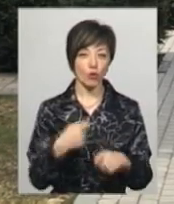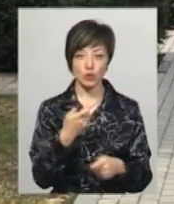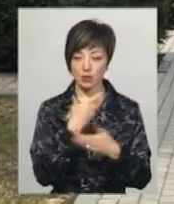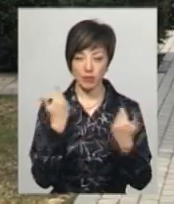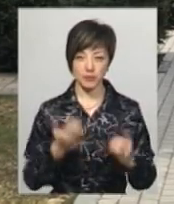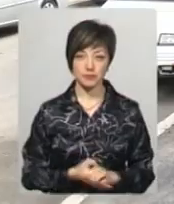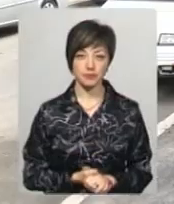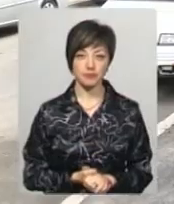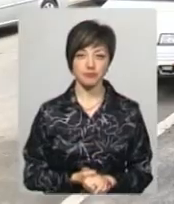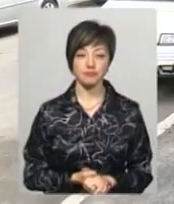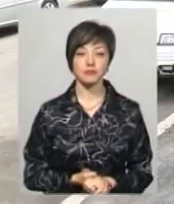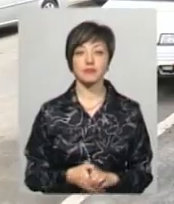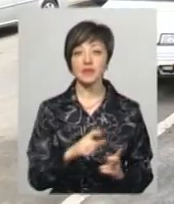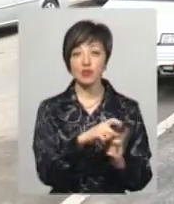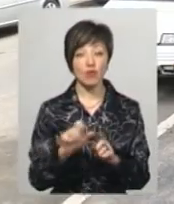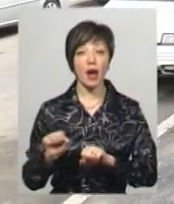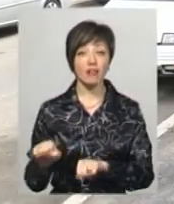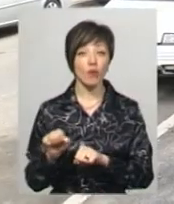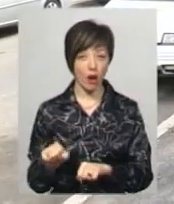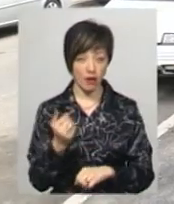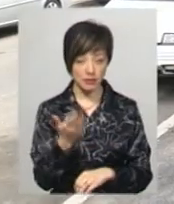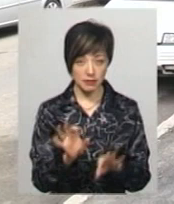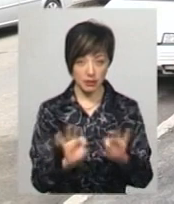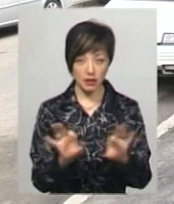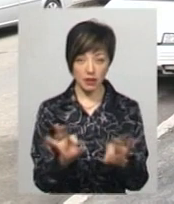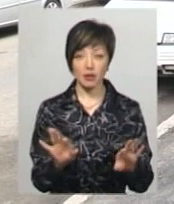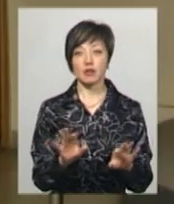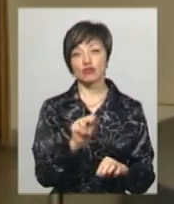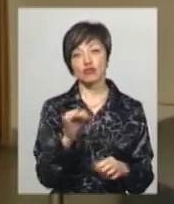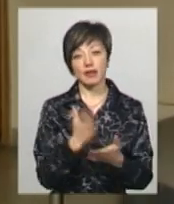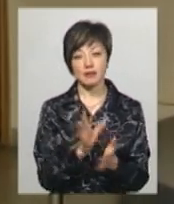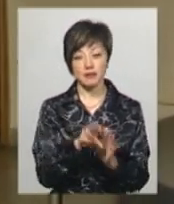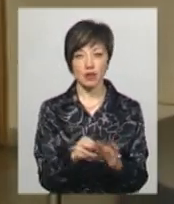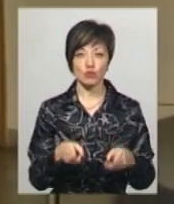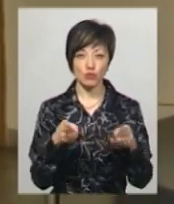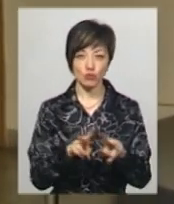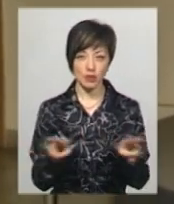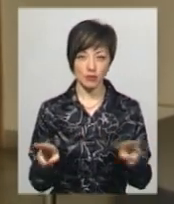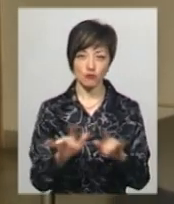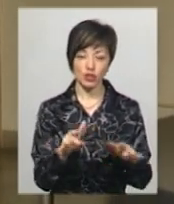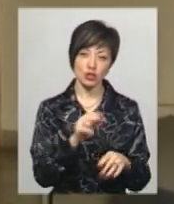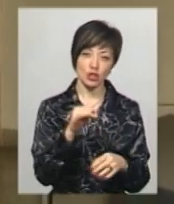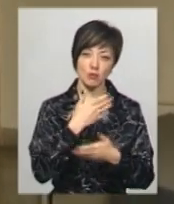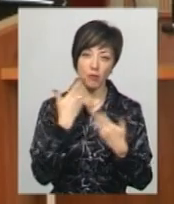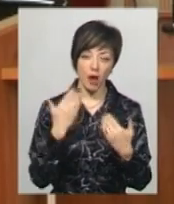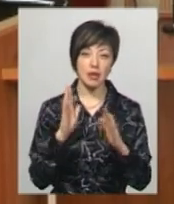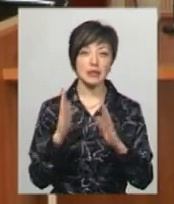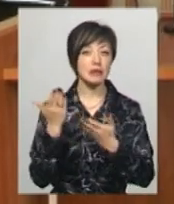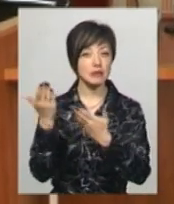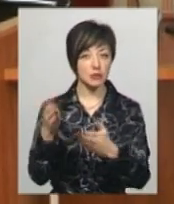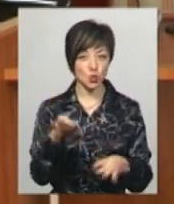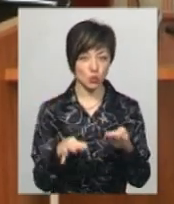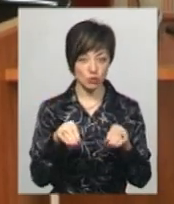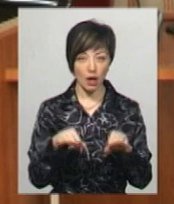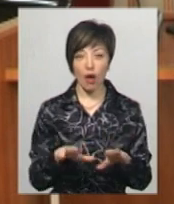не вбачається. За словами адвоката Андрія Місяця, чи є склад злочину у подібних вчинках, чи немає, вправі говорити тільки суд.